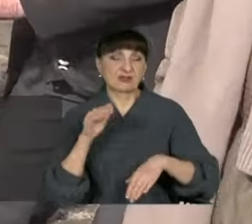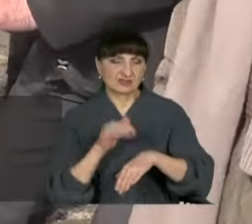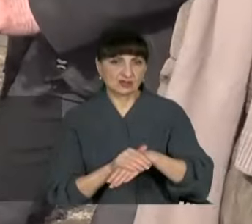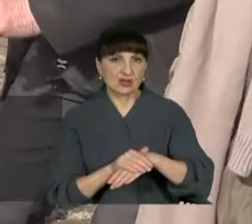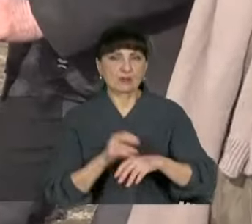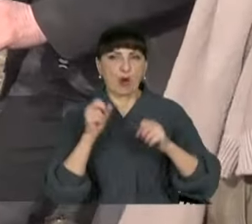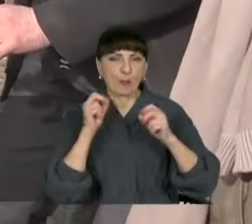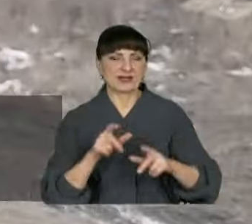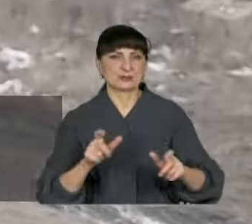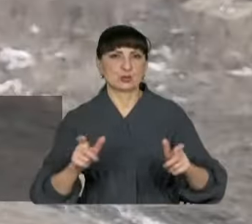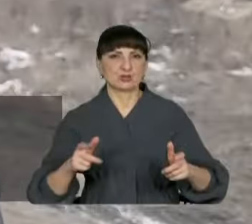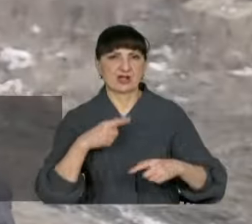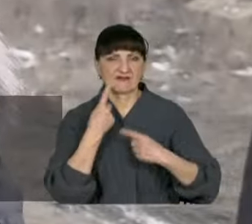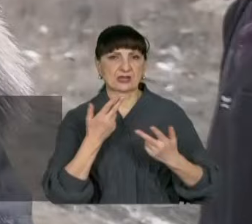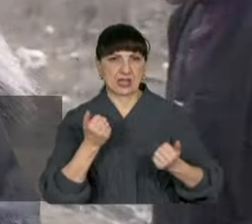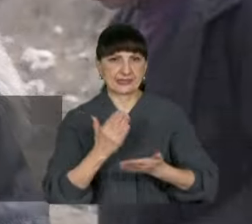подтверждает опасения сельчан.